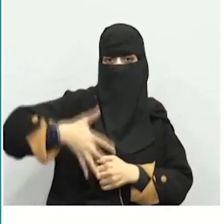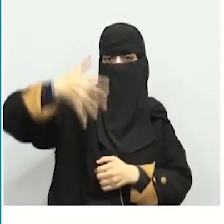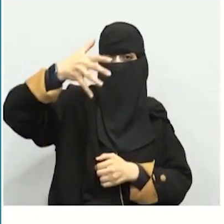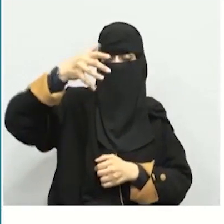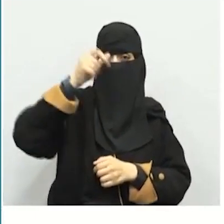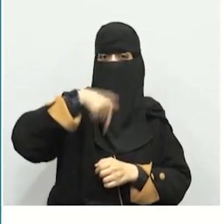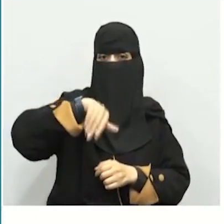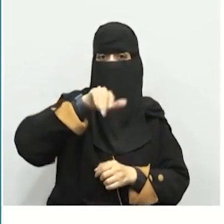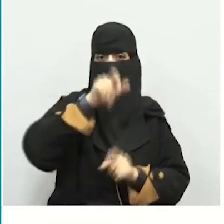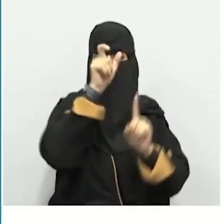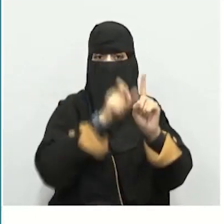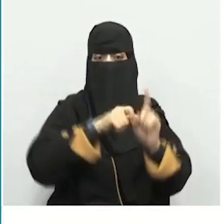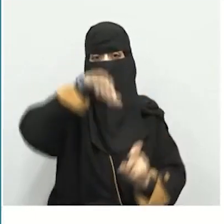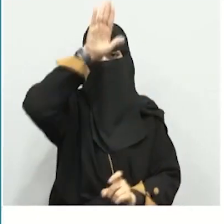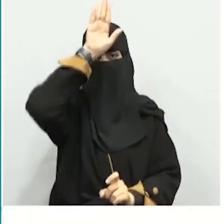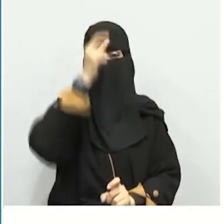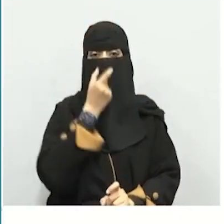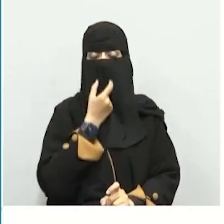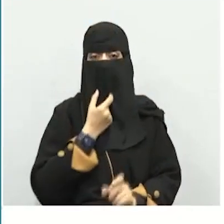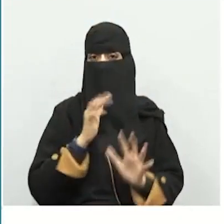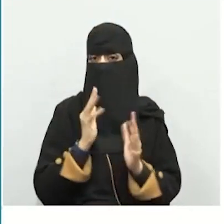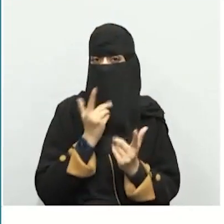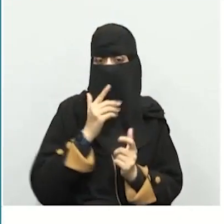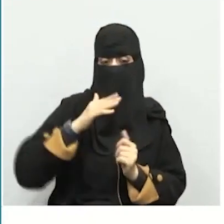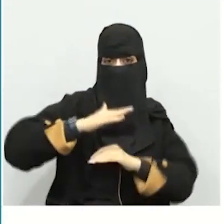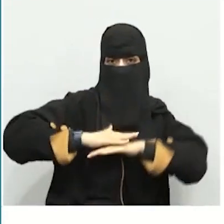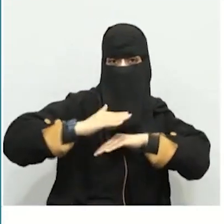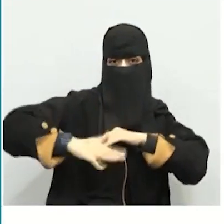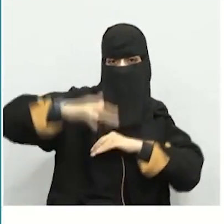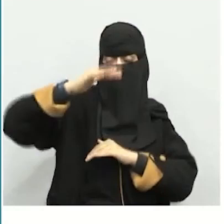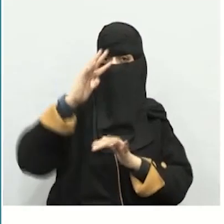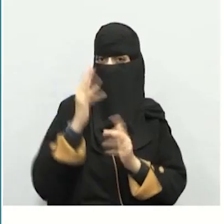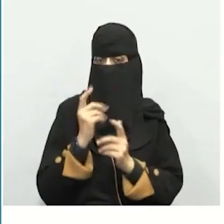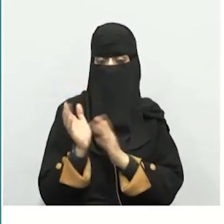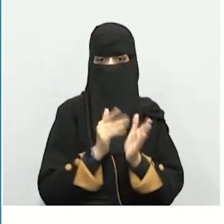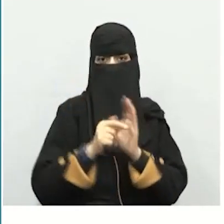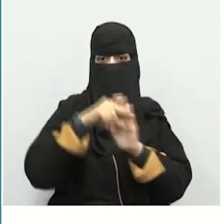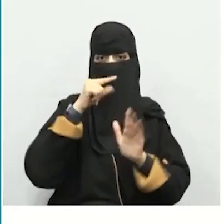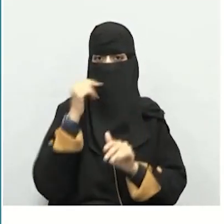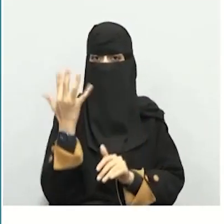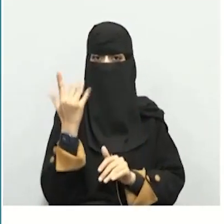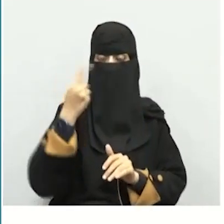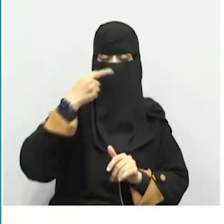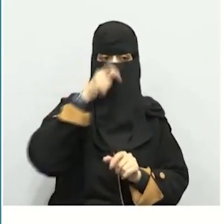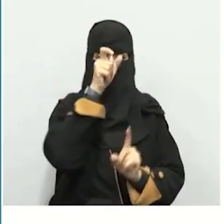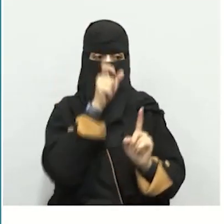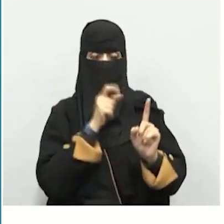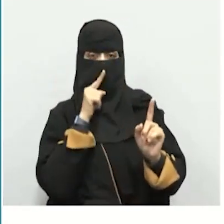الحرمين الشريفين الملك سلمان بن عبد العزيز. الدرس 15: شخصيته